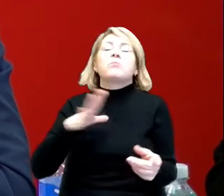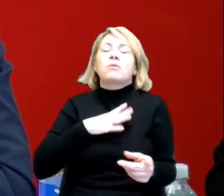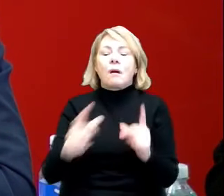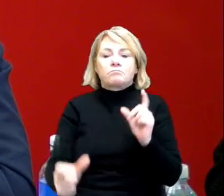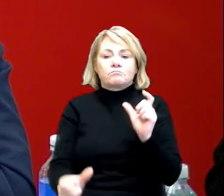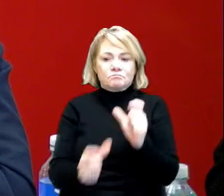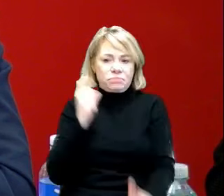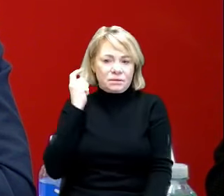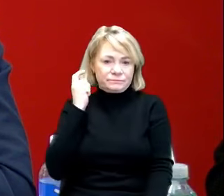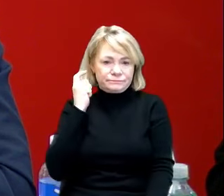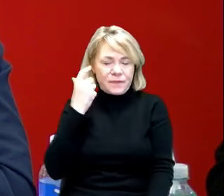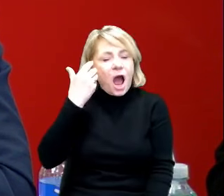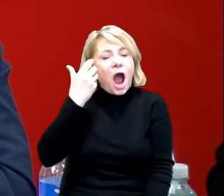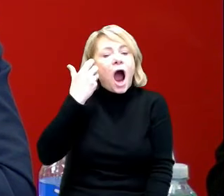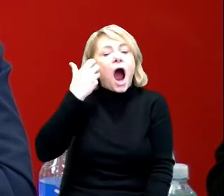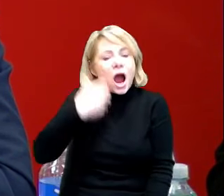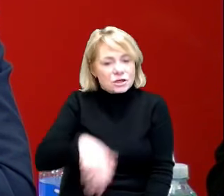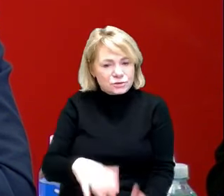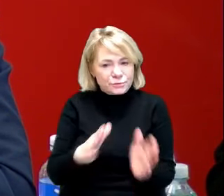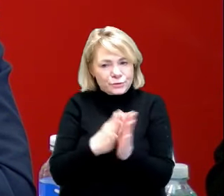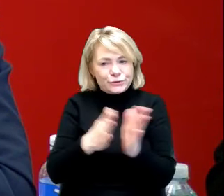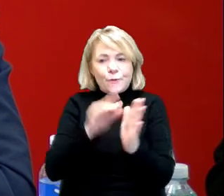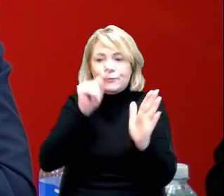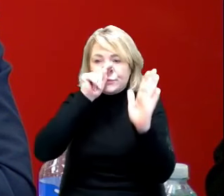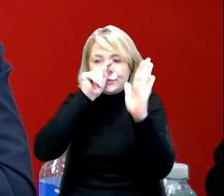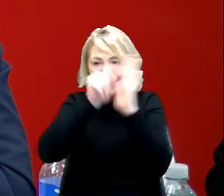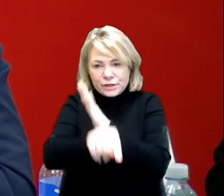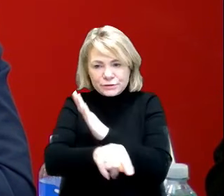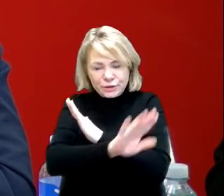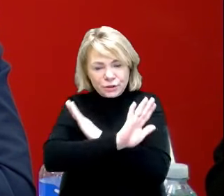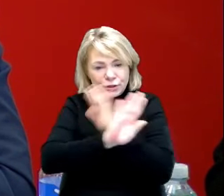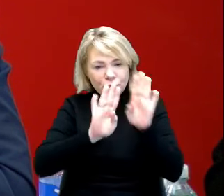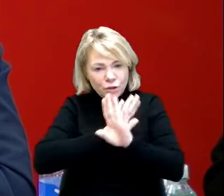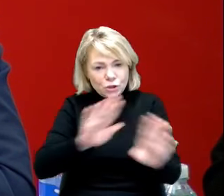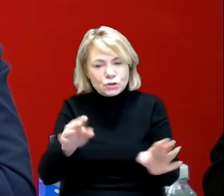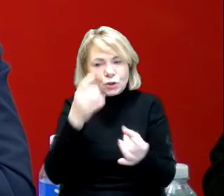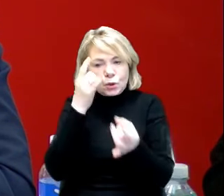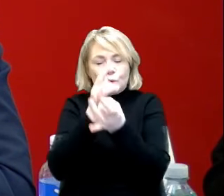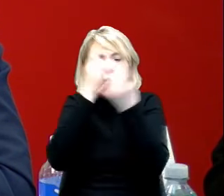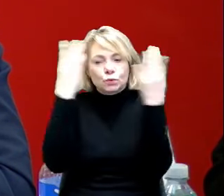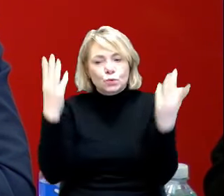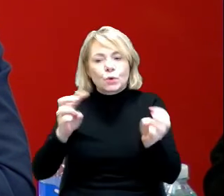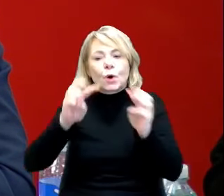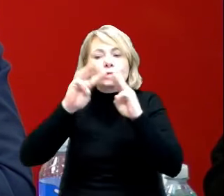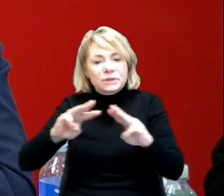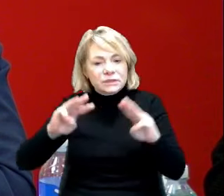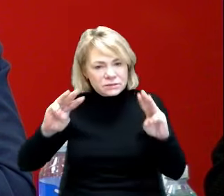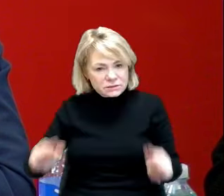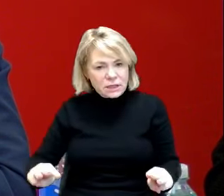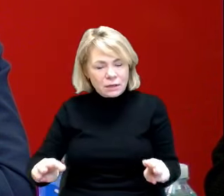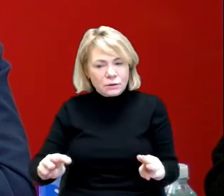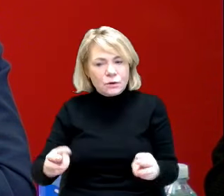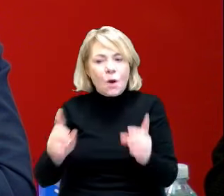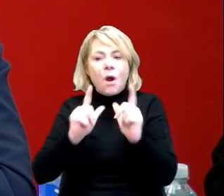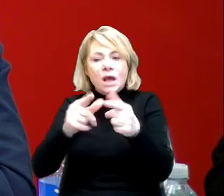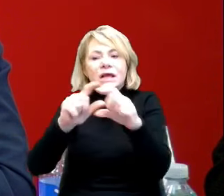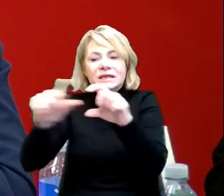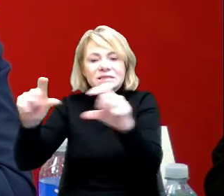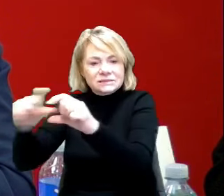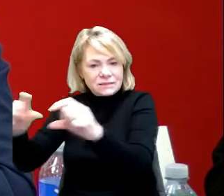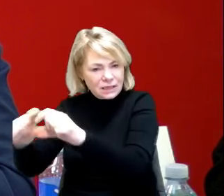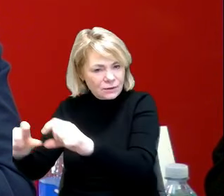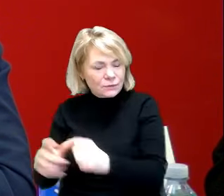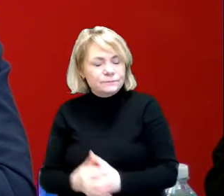kad nesikišti į kultūros ministerijos pavaldumą esančių įstaigų a nuotaikas o